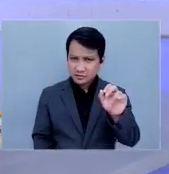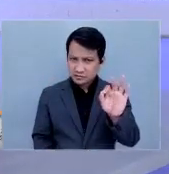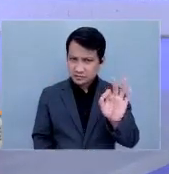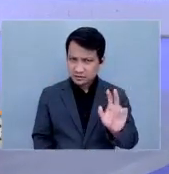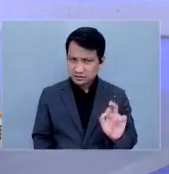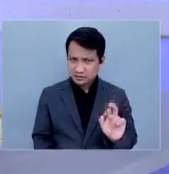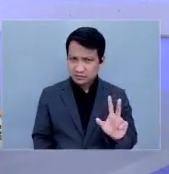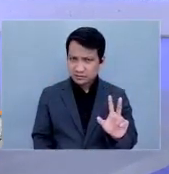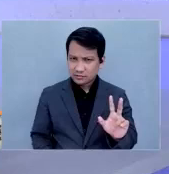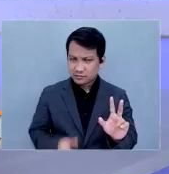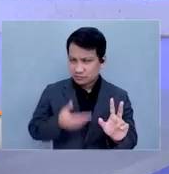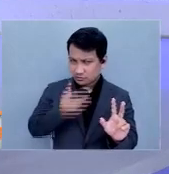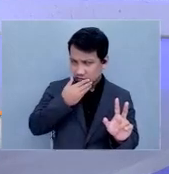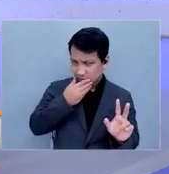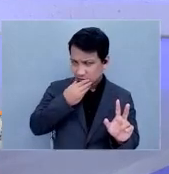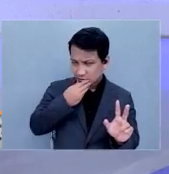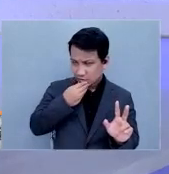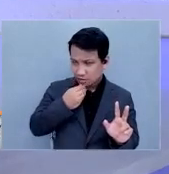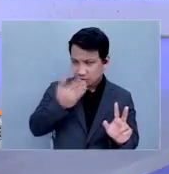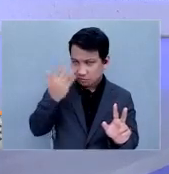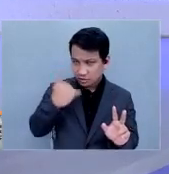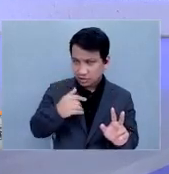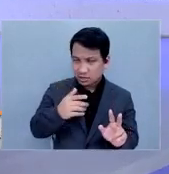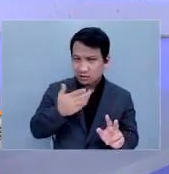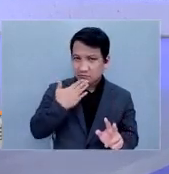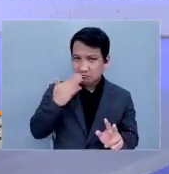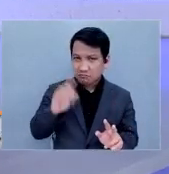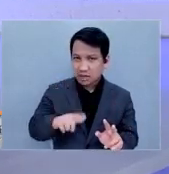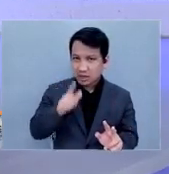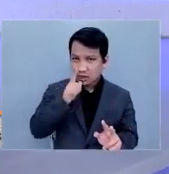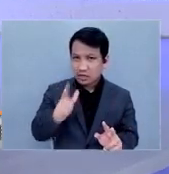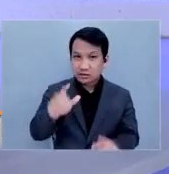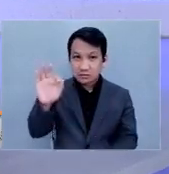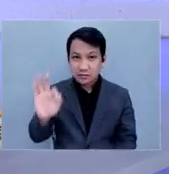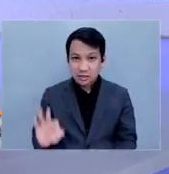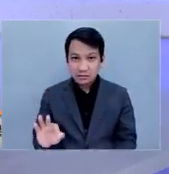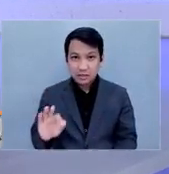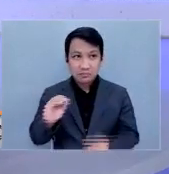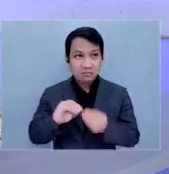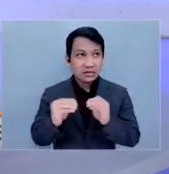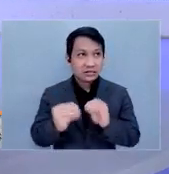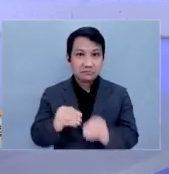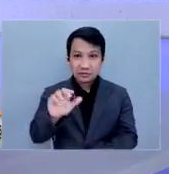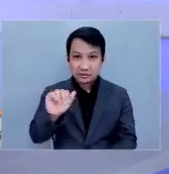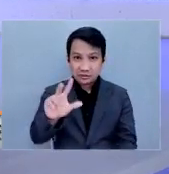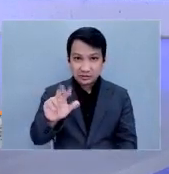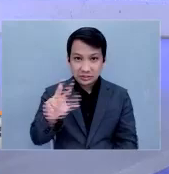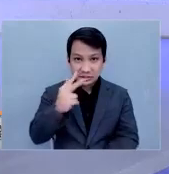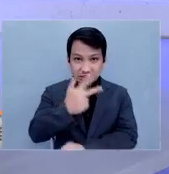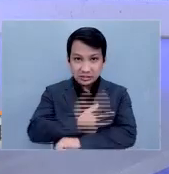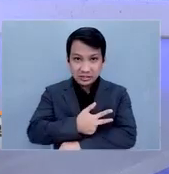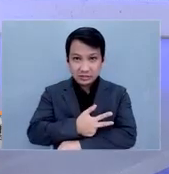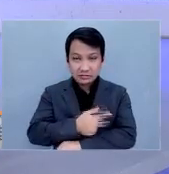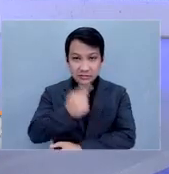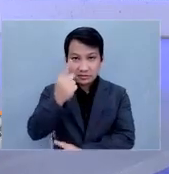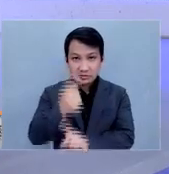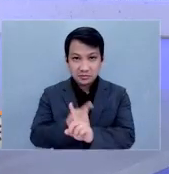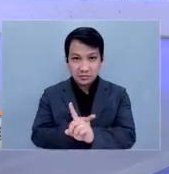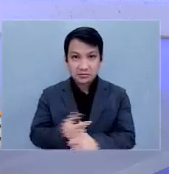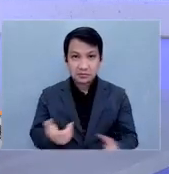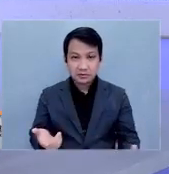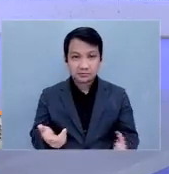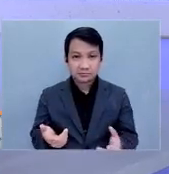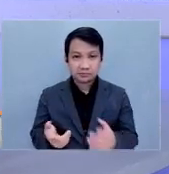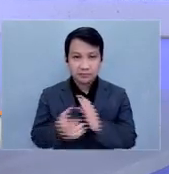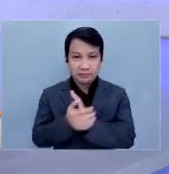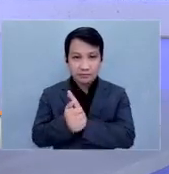laging tanong ng marami, malas ba talaga ang Biyernes na pumapatak sa 13th araw ng isang buwan? Kahit ang mga